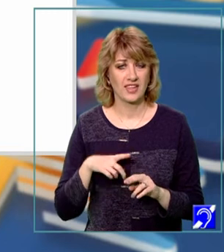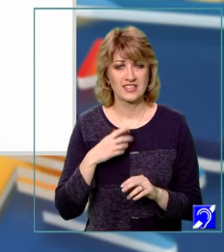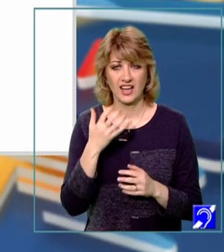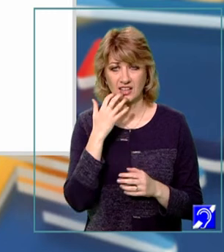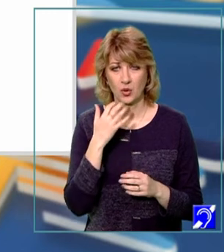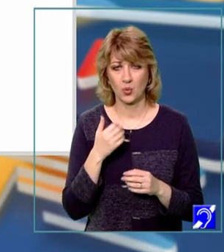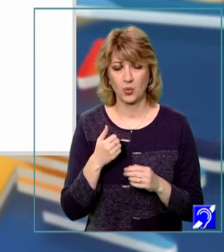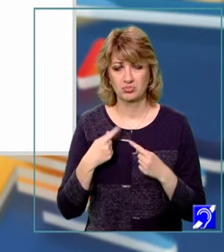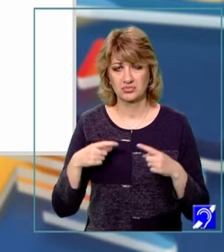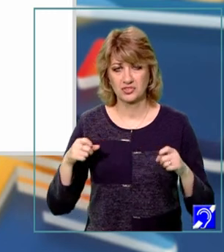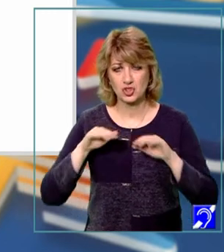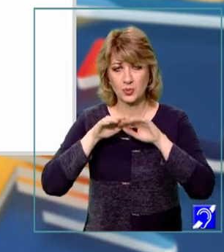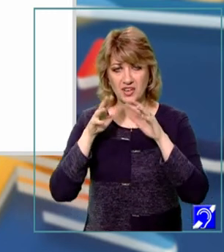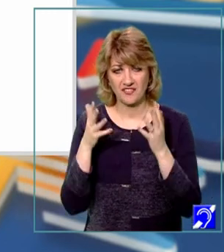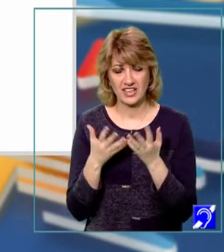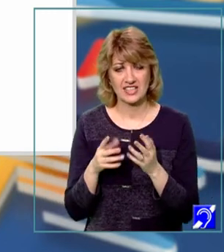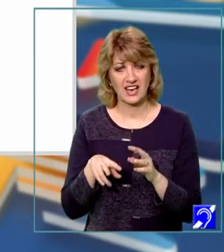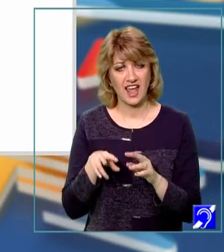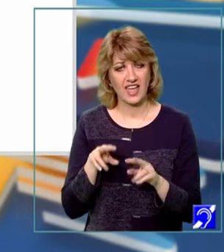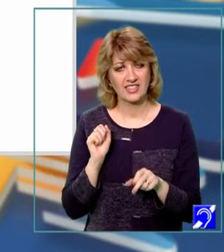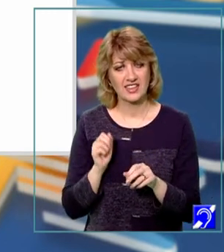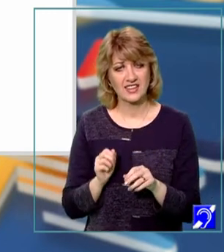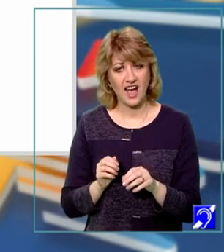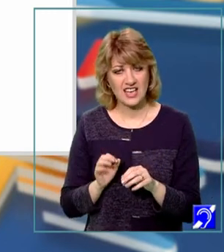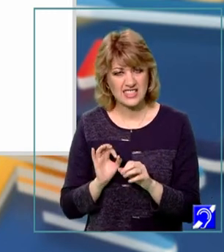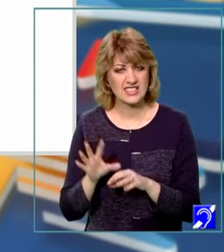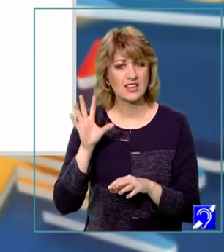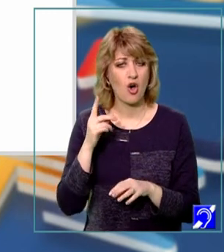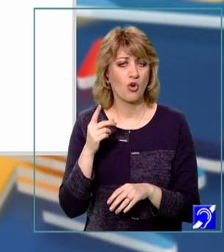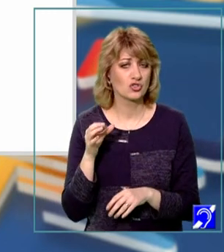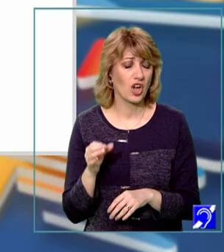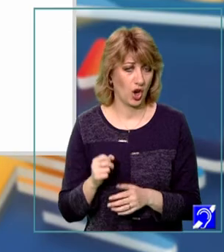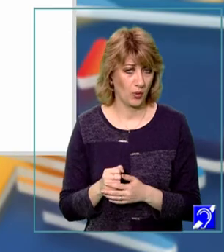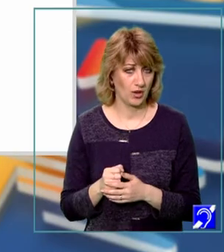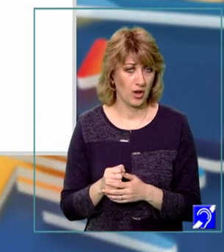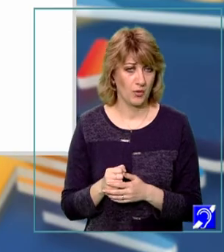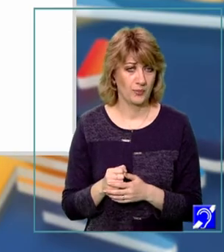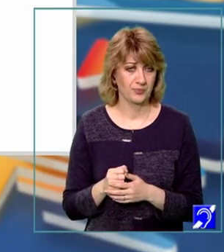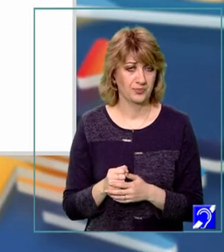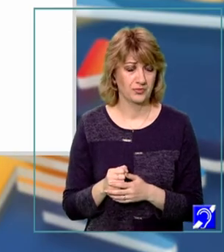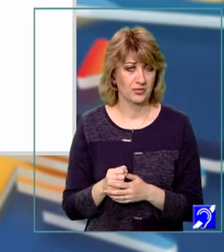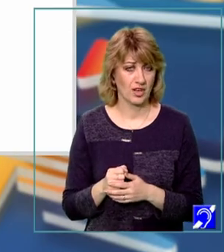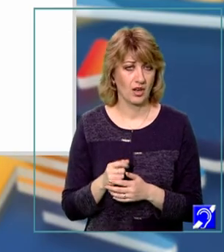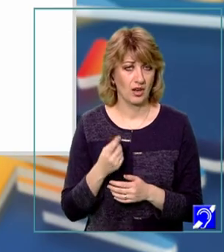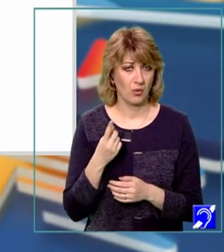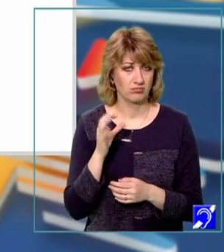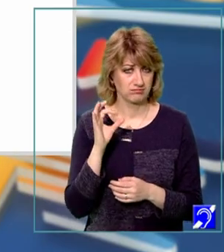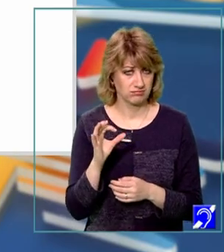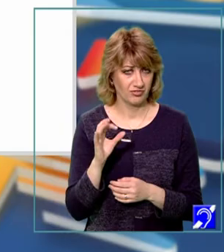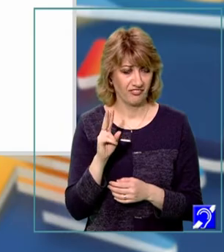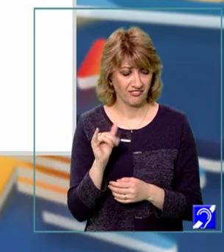diverse suprafețe, deci înainte de a parazita o celulă. Și observăm că un virion are